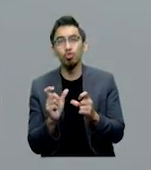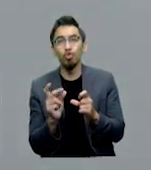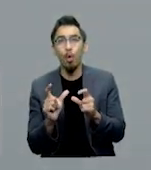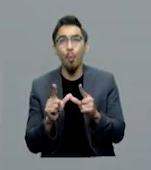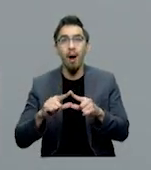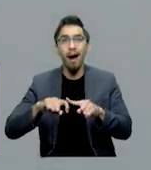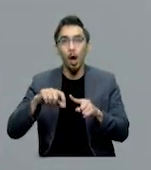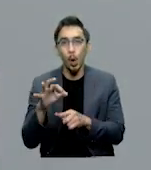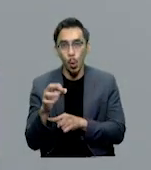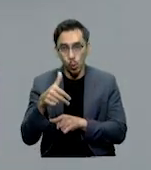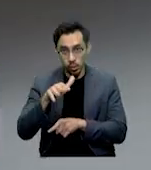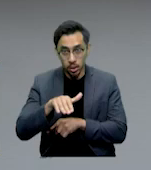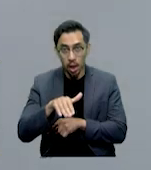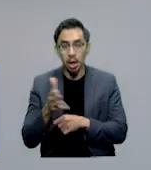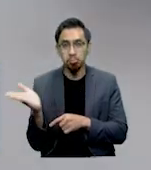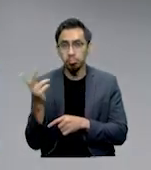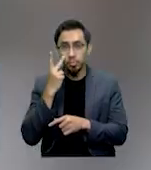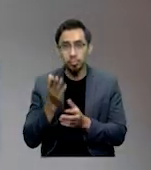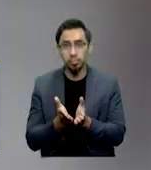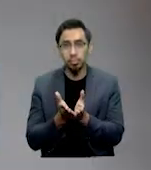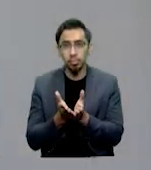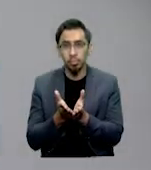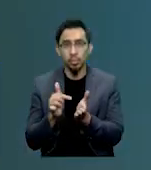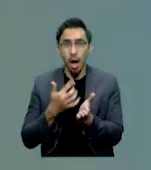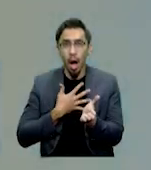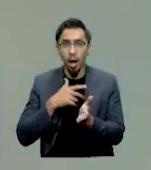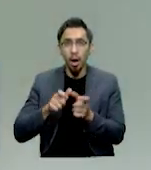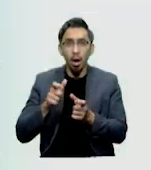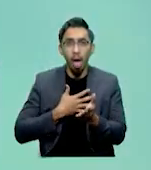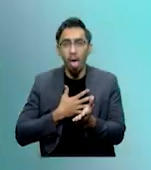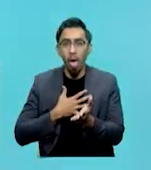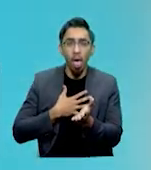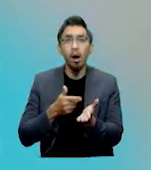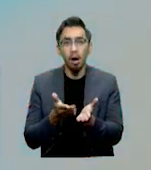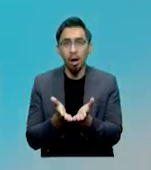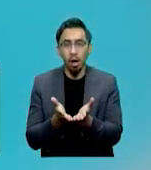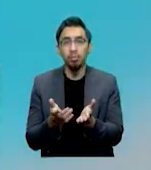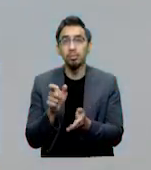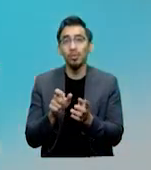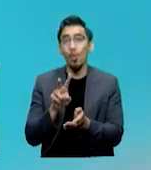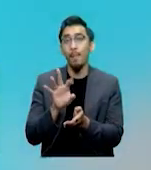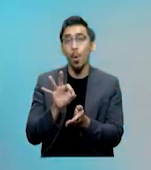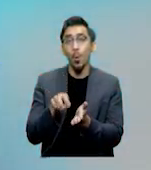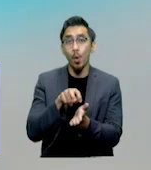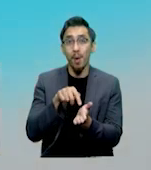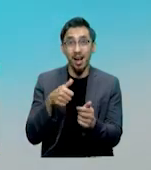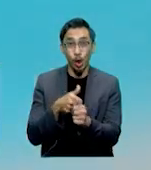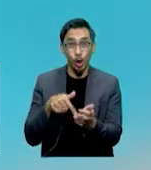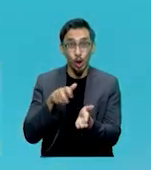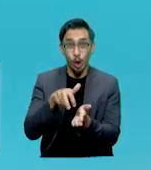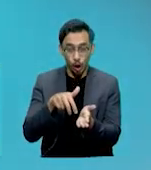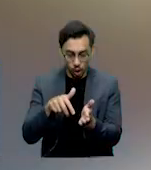Selatan detik-detik kapal tenggelam memicu kepanikan para penumpang dan ku kapal meski demikian dari 20 penumpang yang ikut